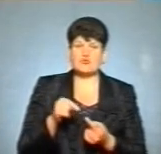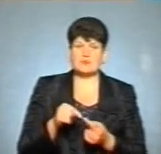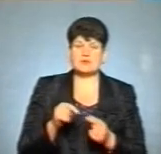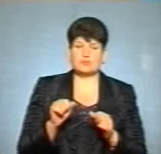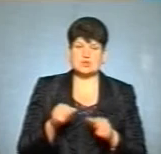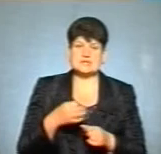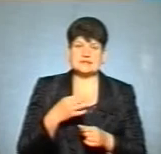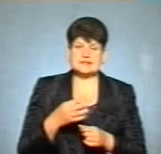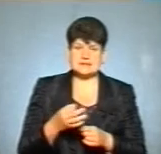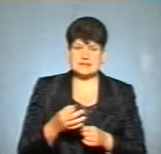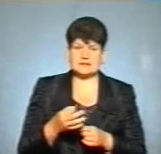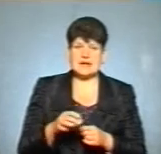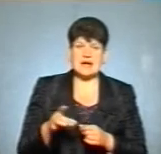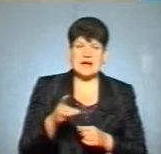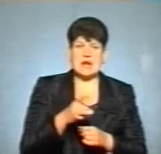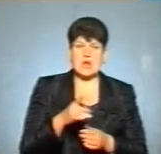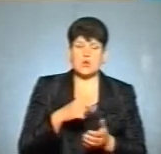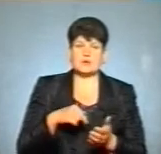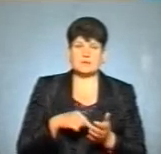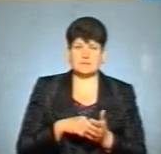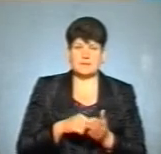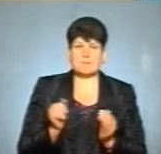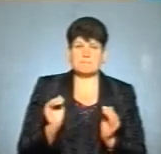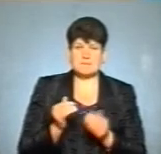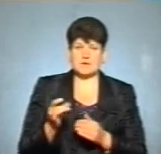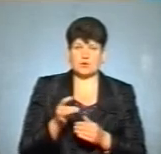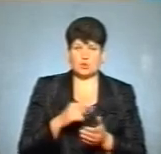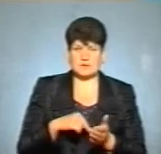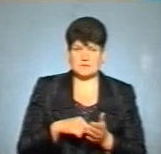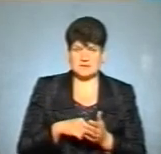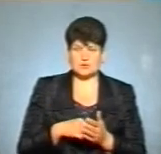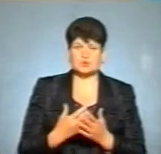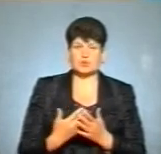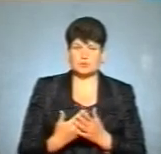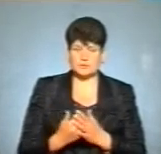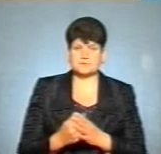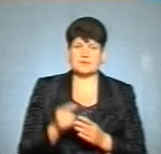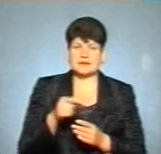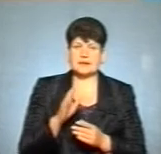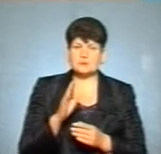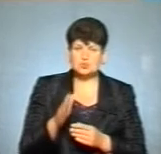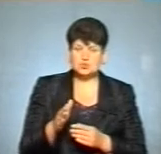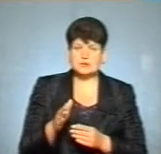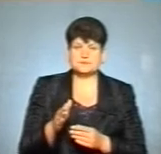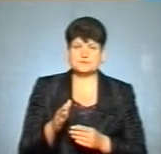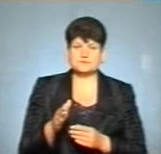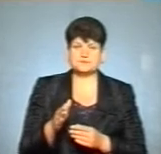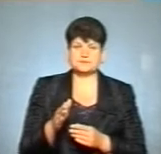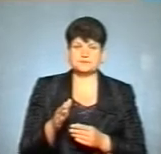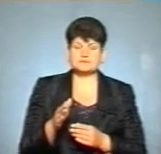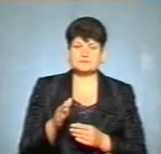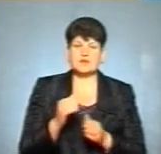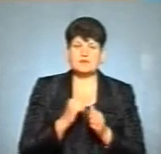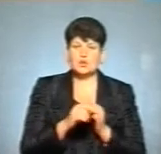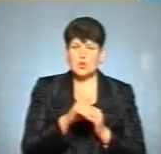так зараз припустити, з районами міста, з мікрорайонами міста. Так, тобто, відповідно, там буде, відповідно, від